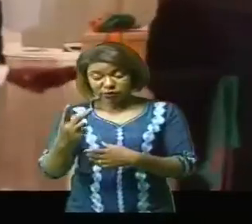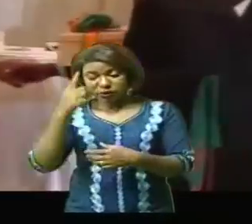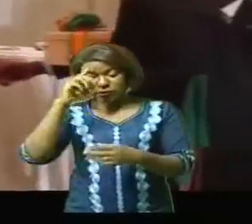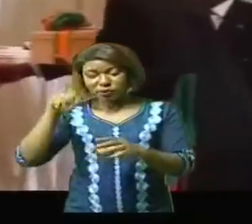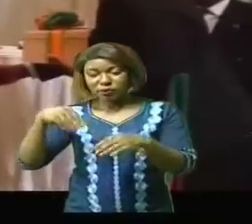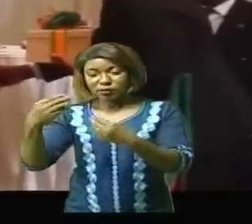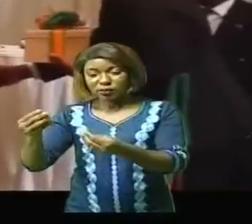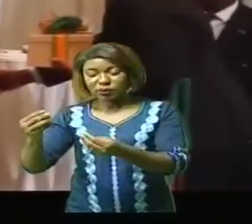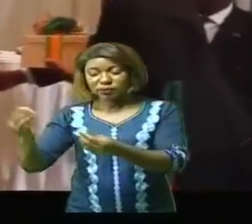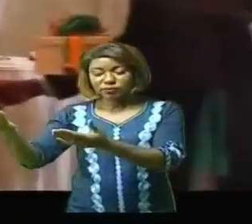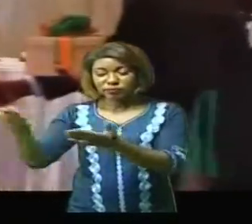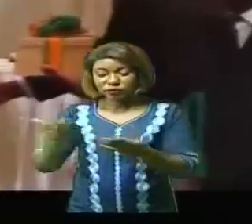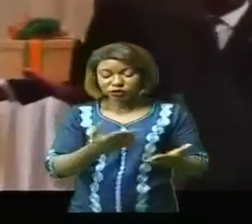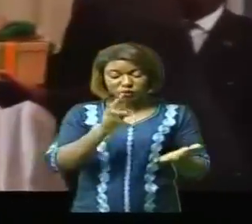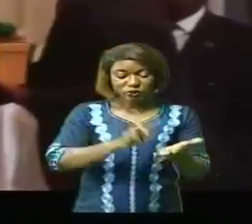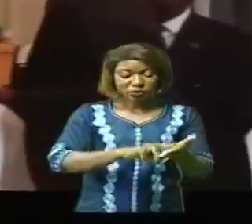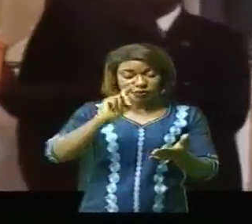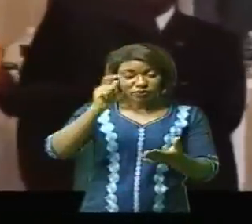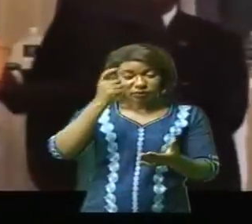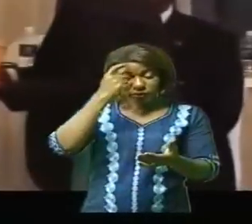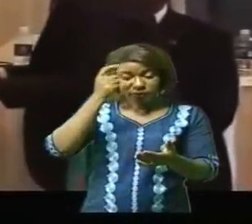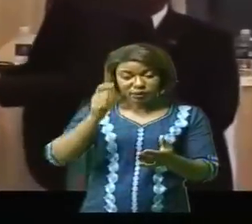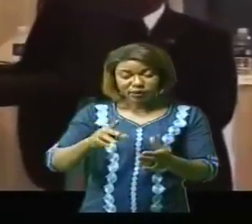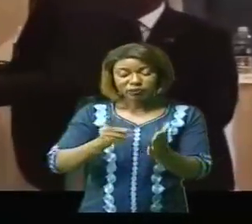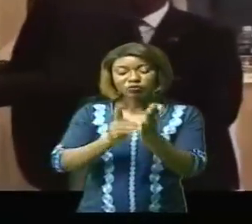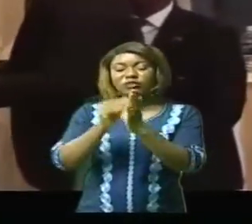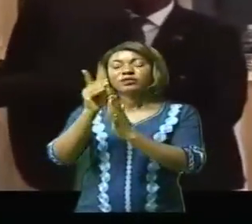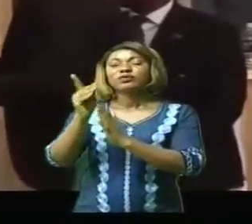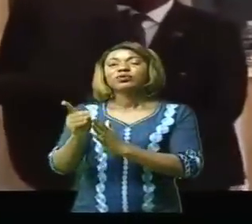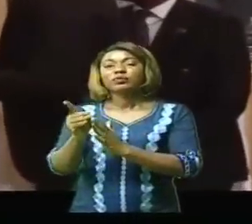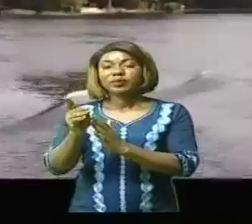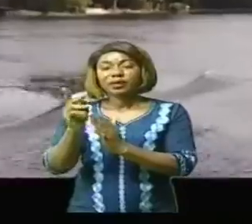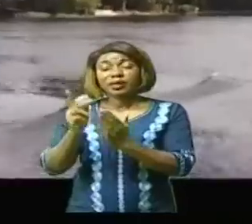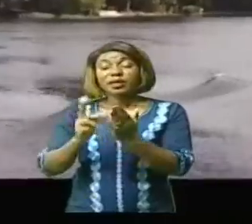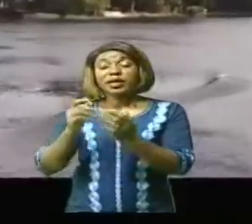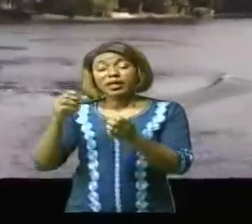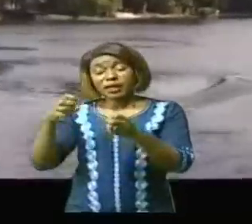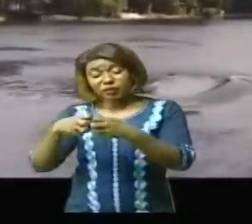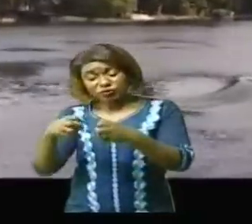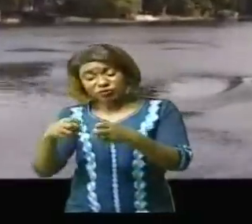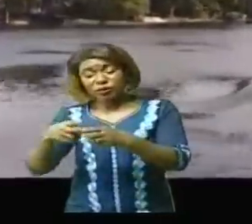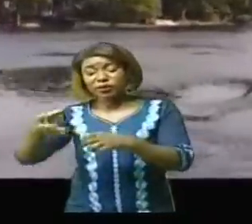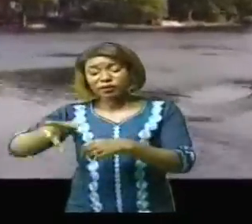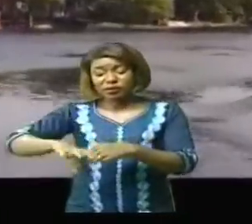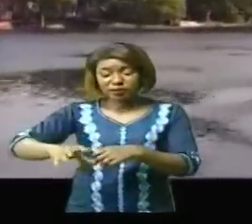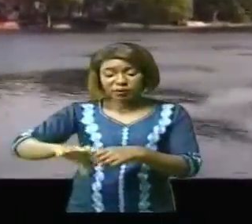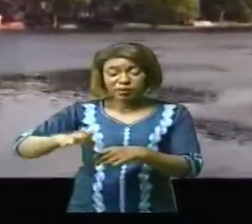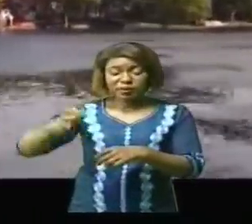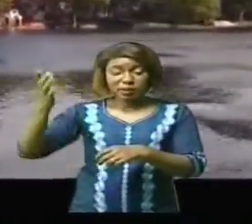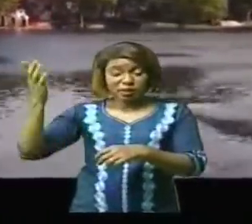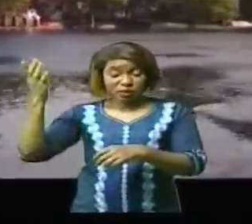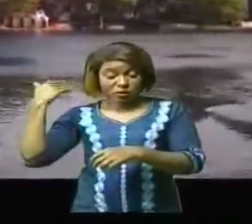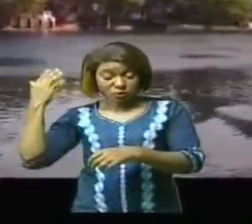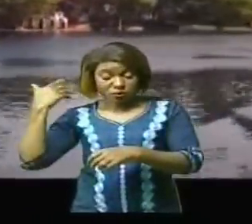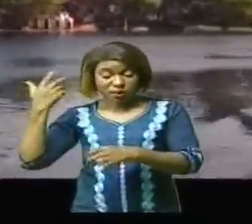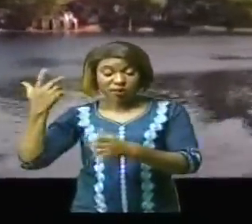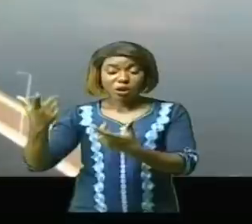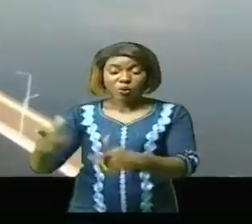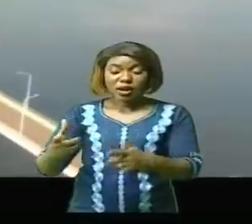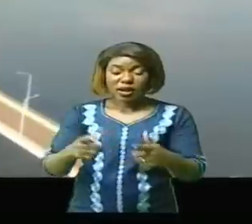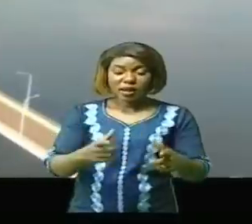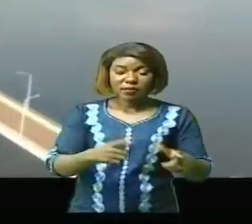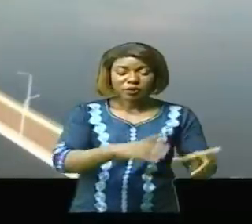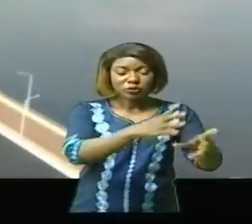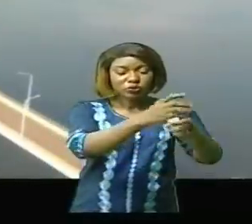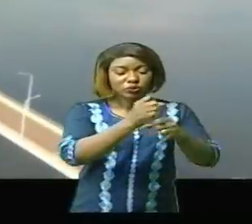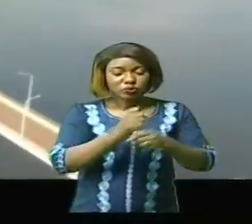corps au protocole intergouvernemental pour développer les potentiels énergétiques de la rivière Luapula dans le Lualaba en vue